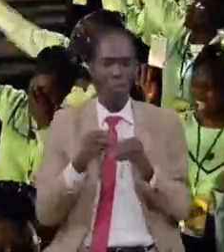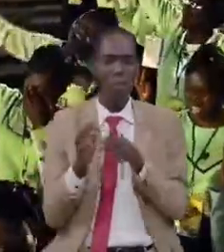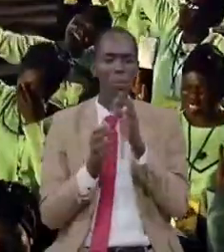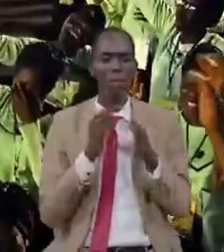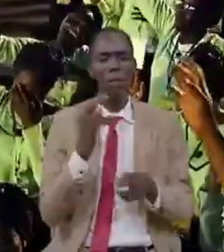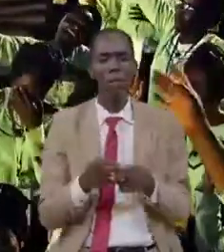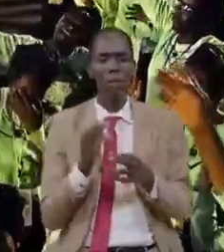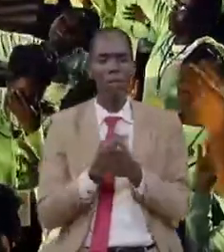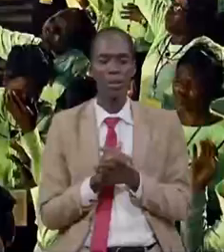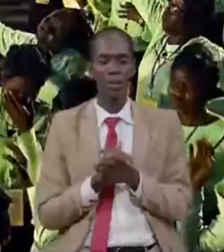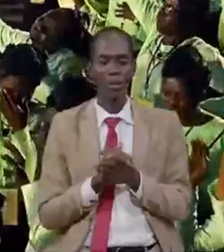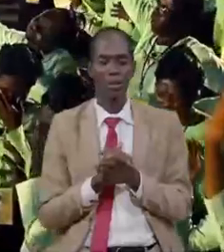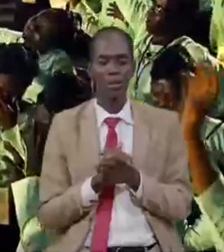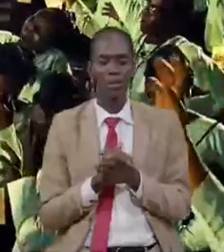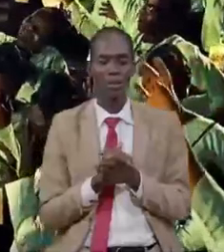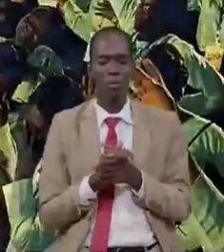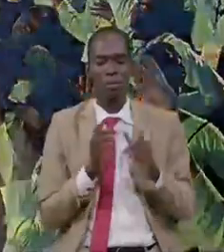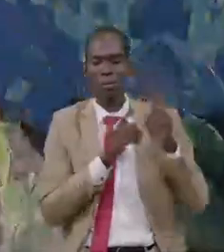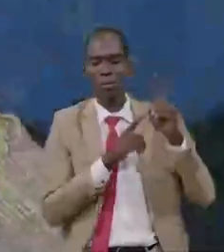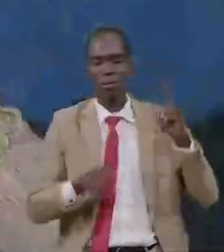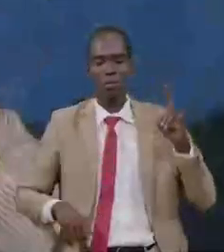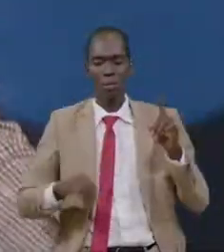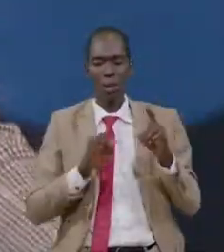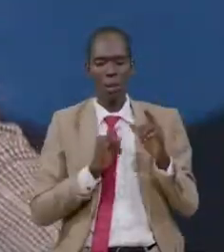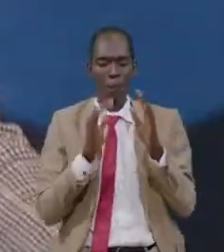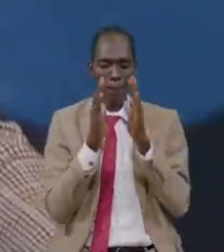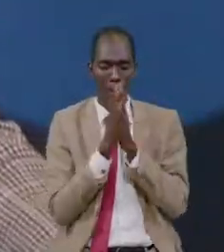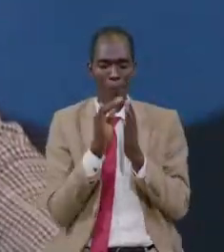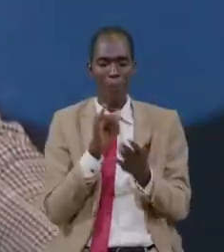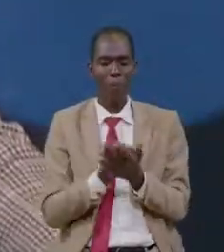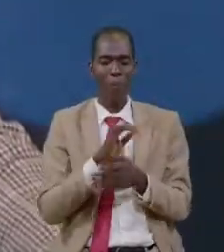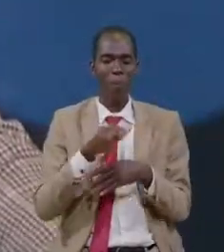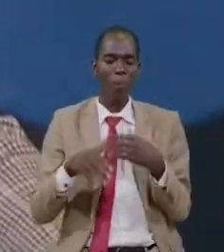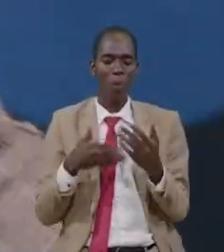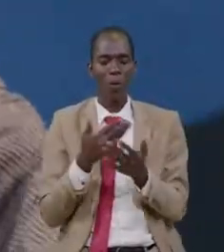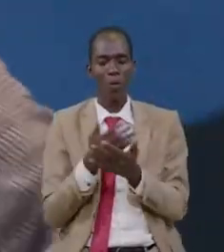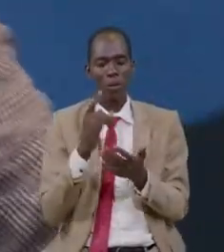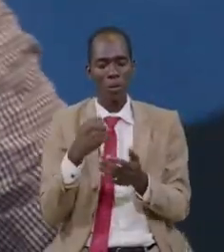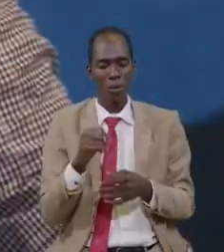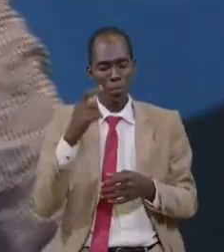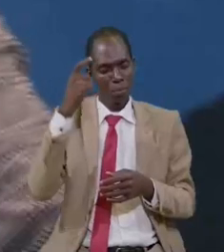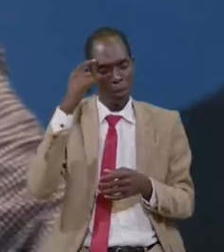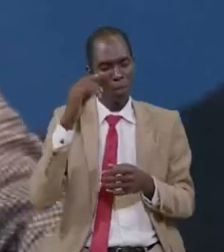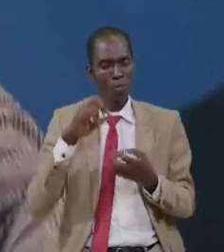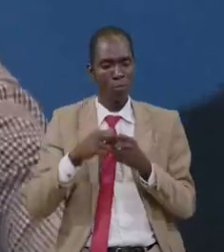Jésus. Seigneur, je prie, que tous les problèmes de cerveau,